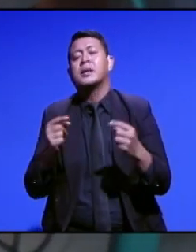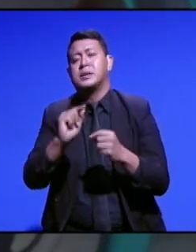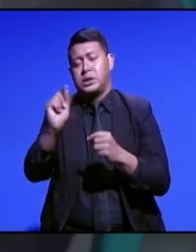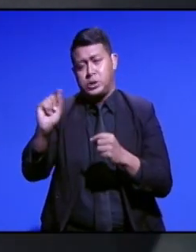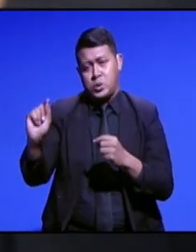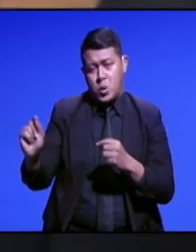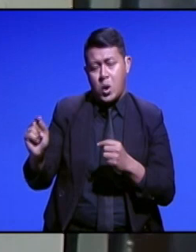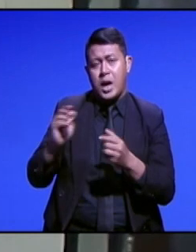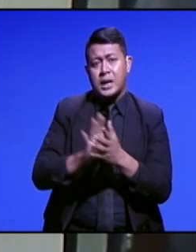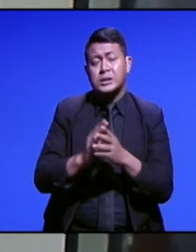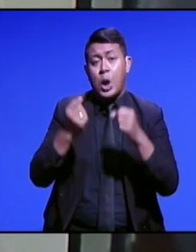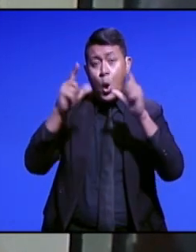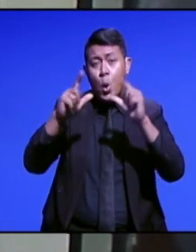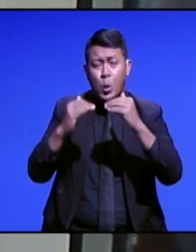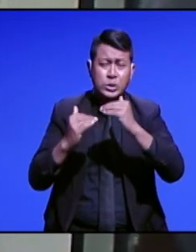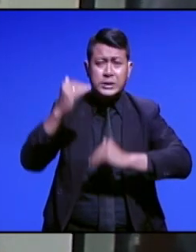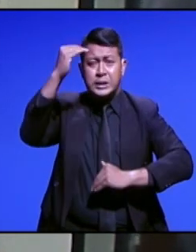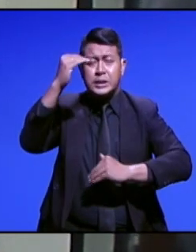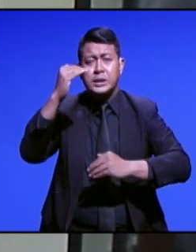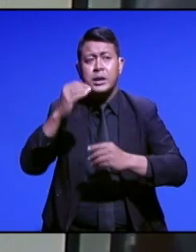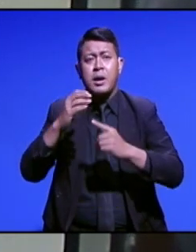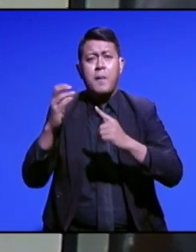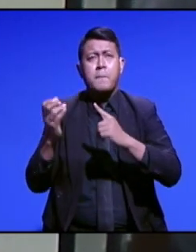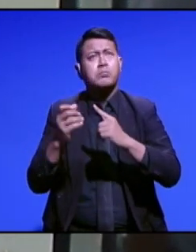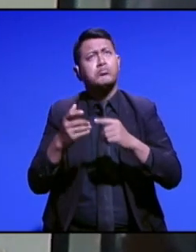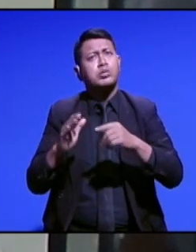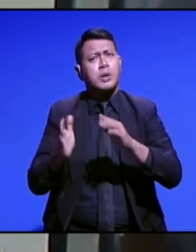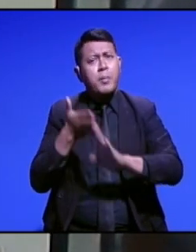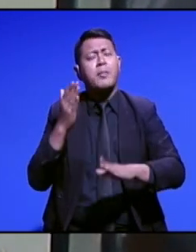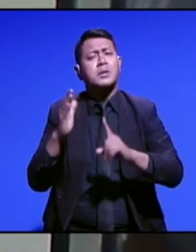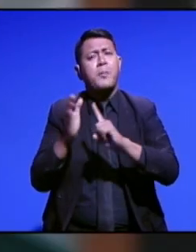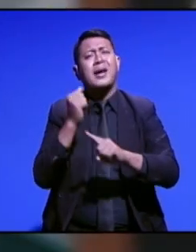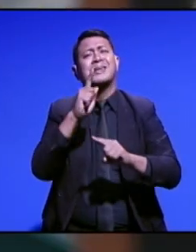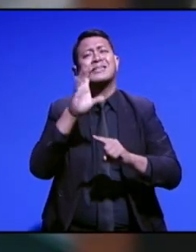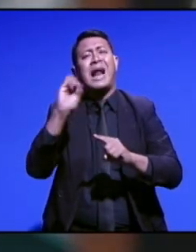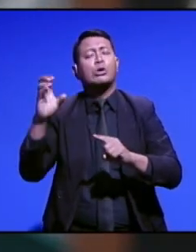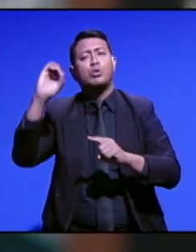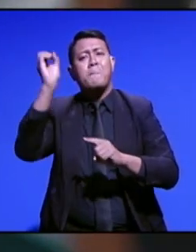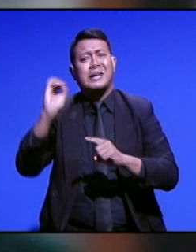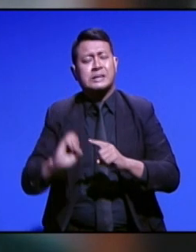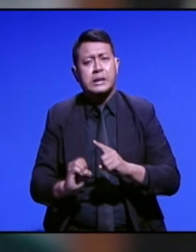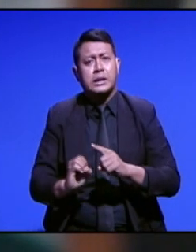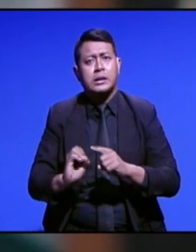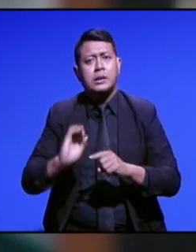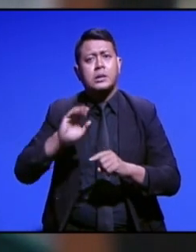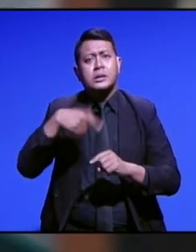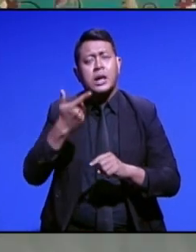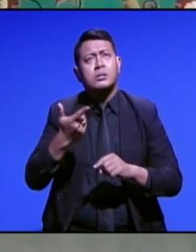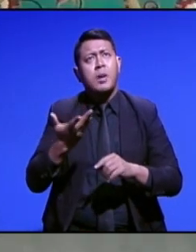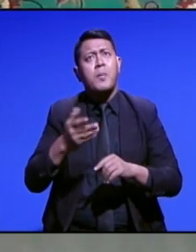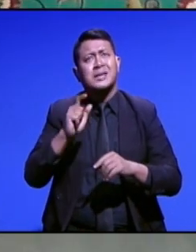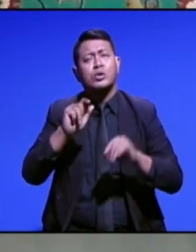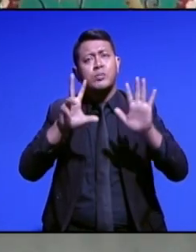kelulusan sangat tinggi, bahkan sempat mencapai angka 100%. Di periode berikutnya, tahun 1980